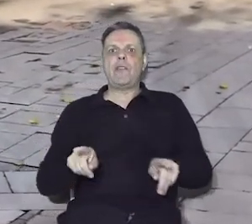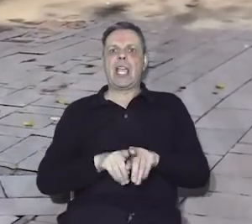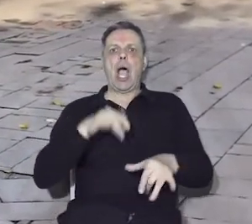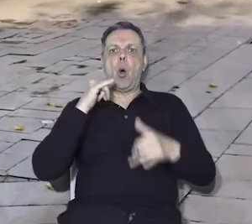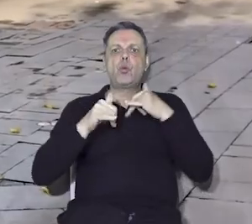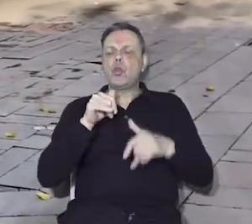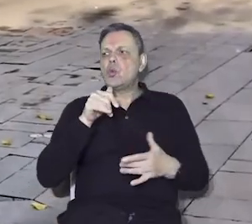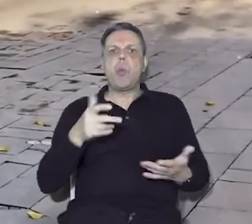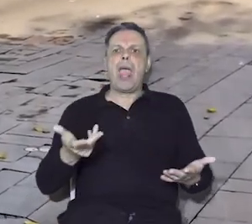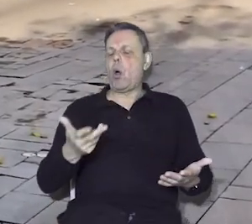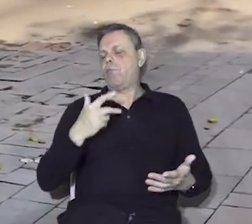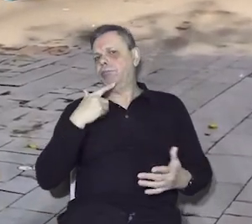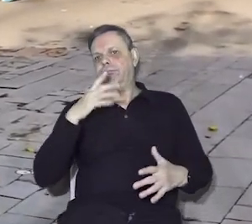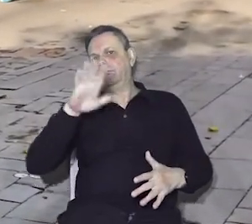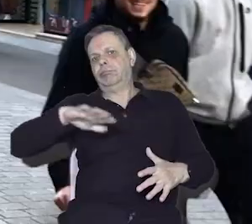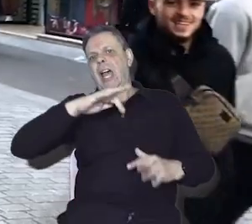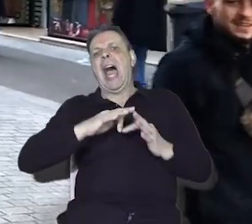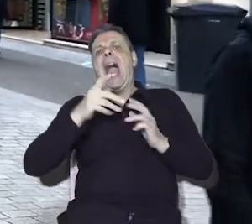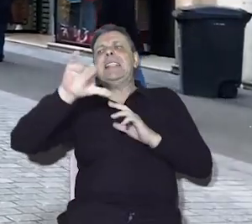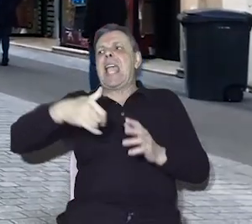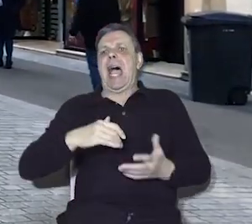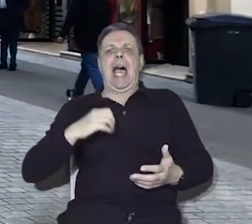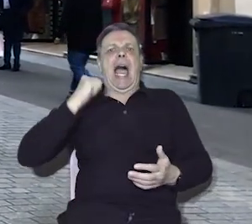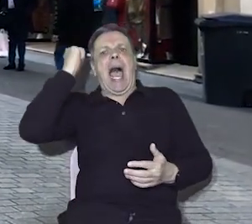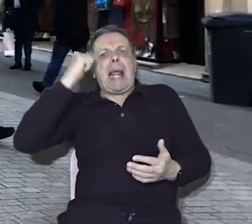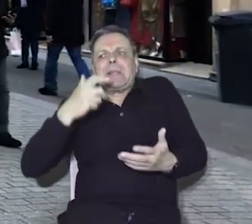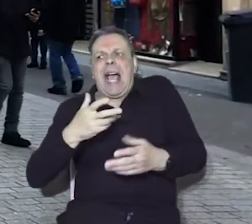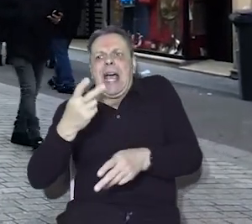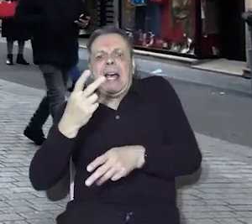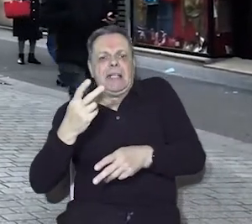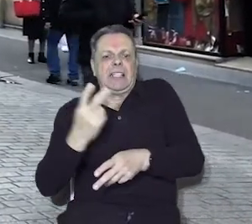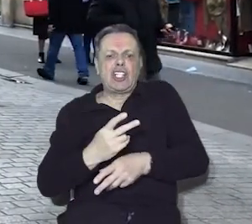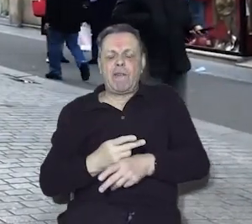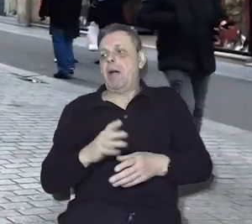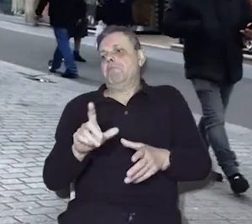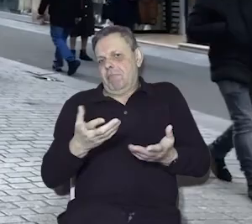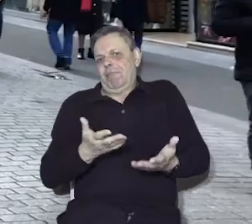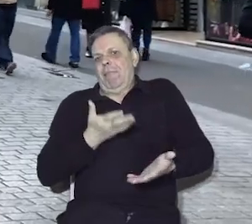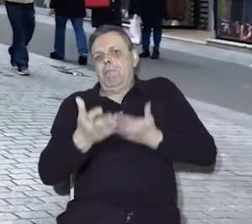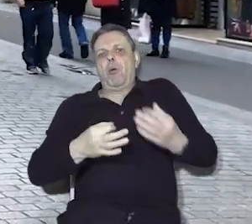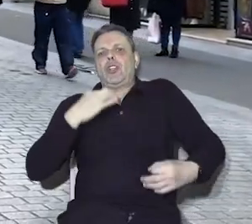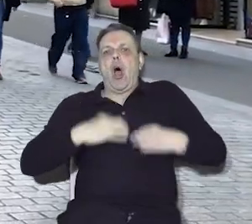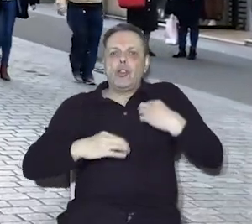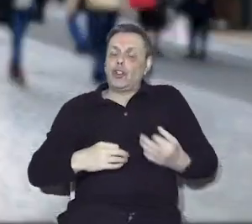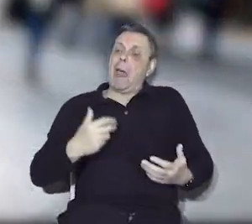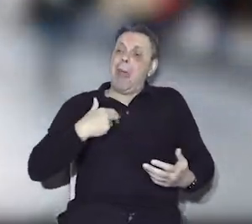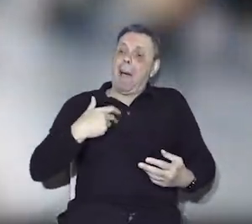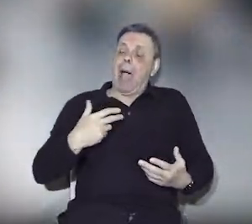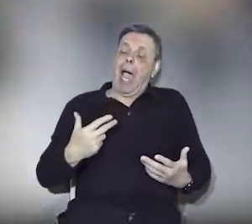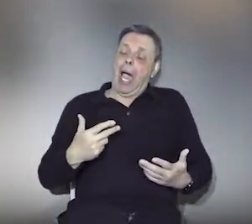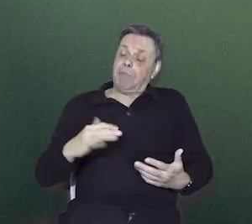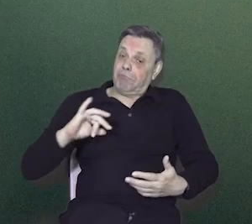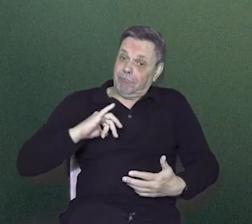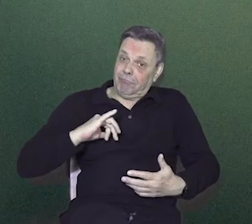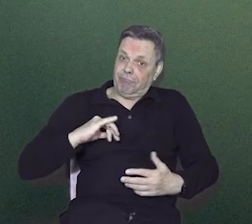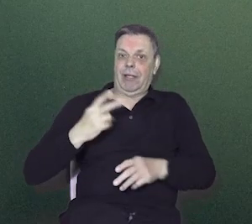u nekoj azijskoj ili arapskoj državi, zahvaljujući ponudi odjeće i hrane nama egzotičnih država.